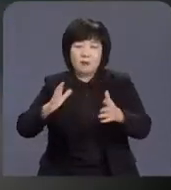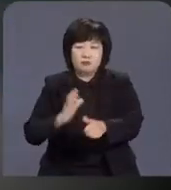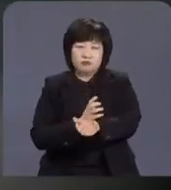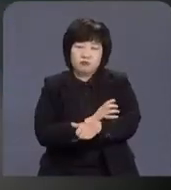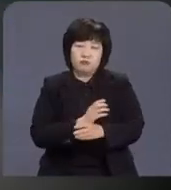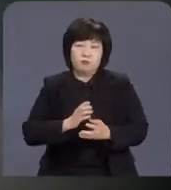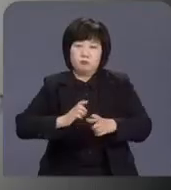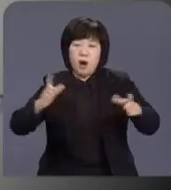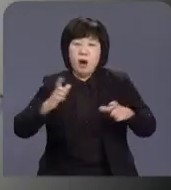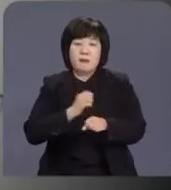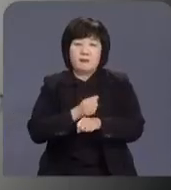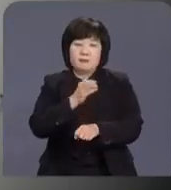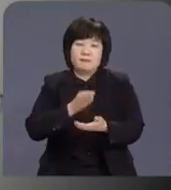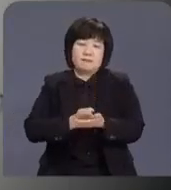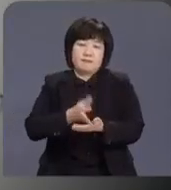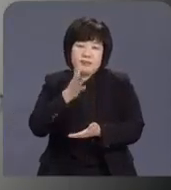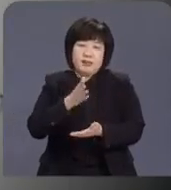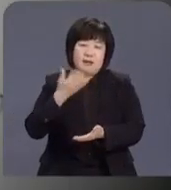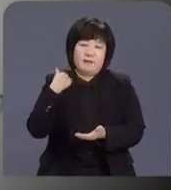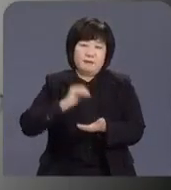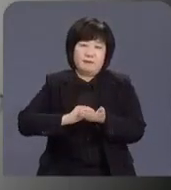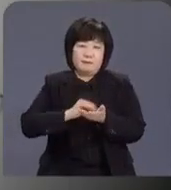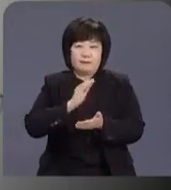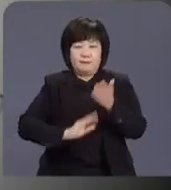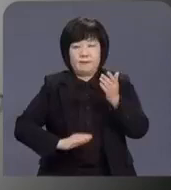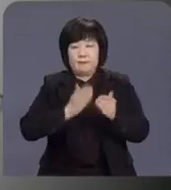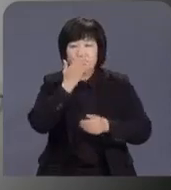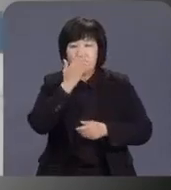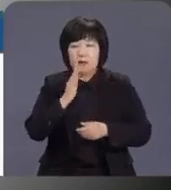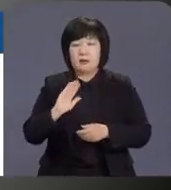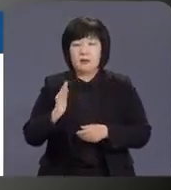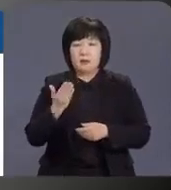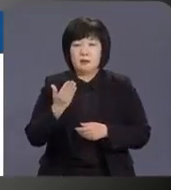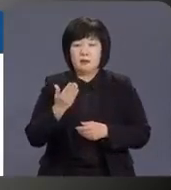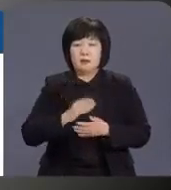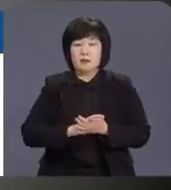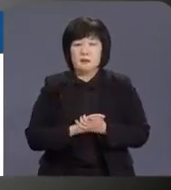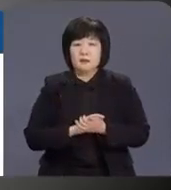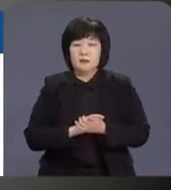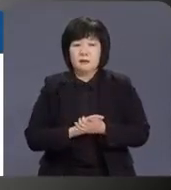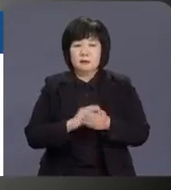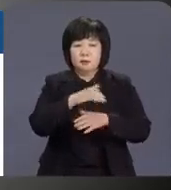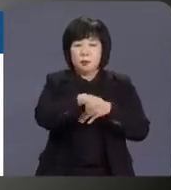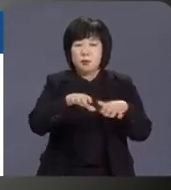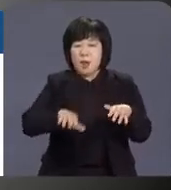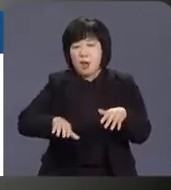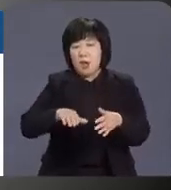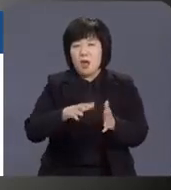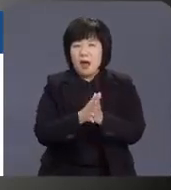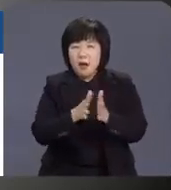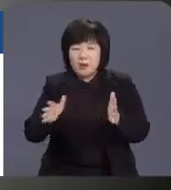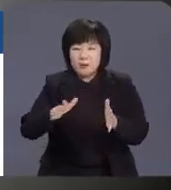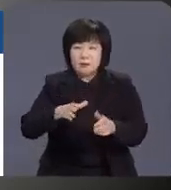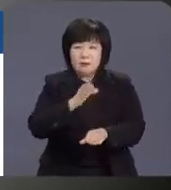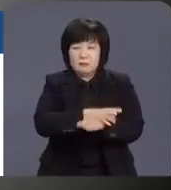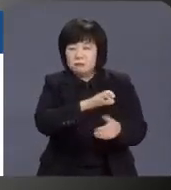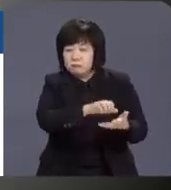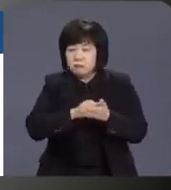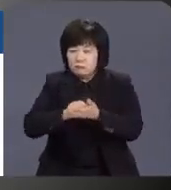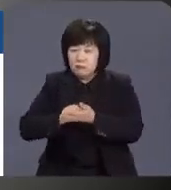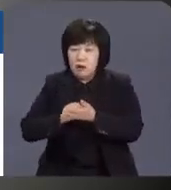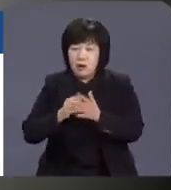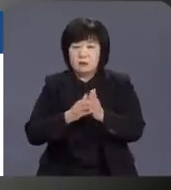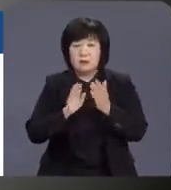비싸게 되파는 경우가 많기 때문입니다. 그 동네에 물건들 다 매입한 뒤에 물건을